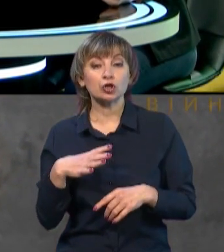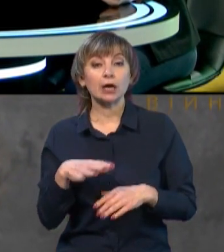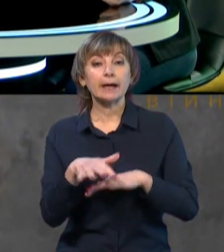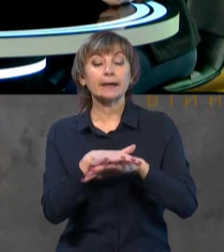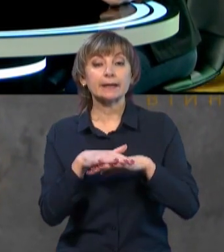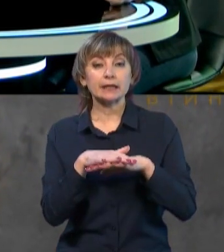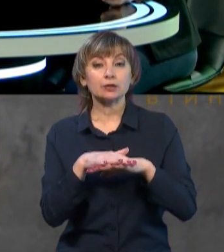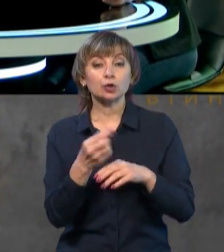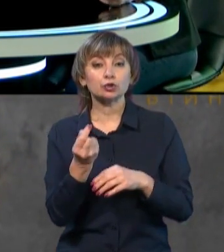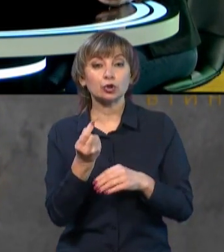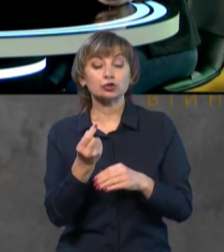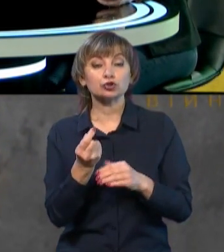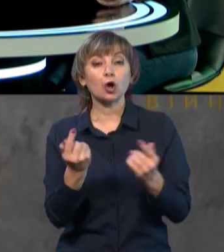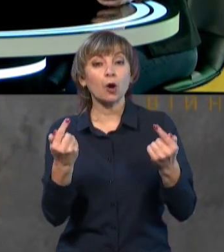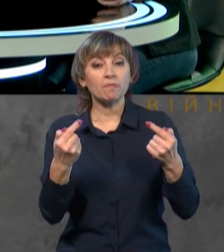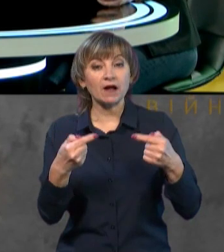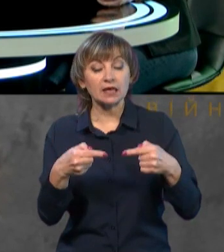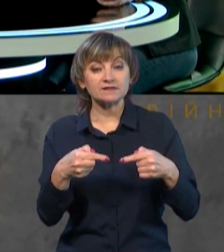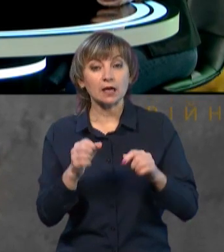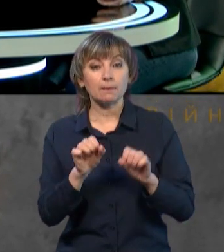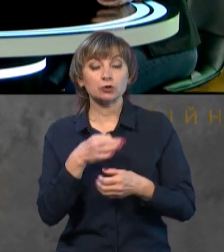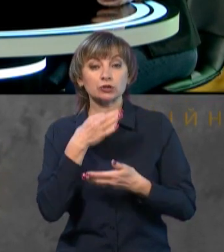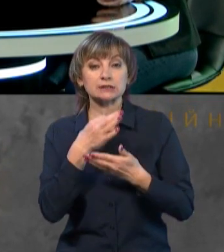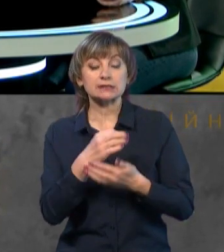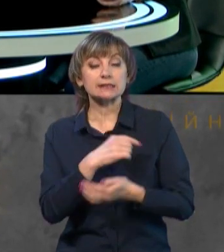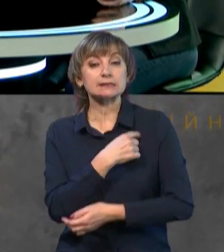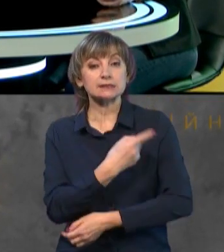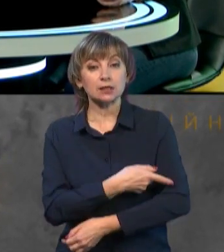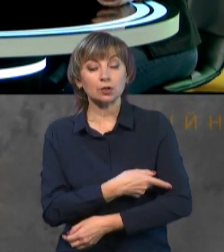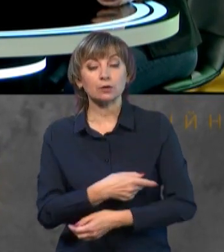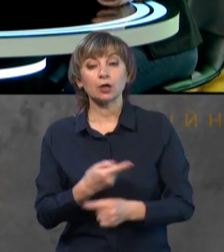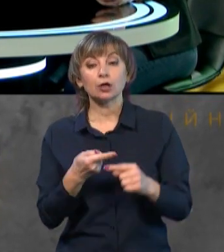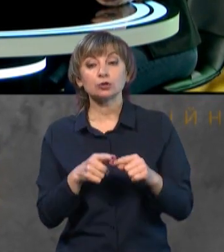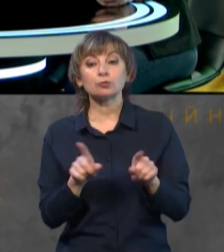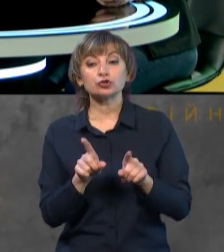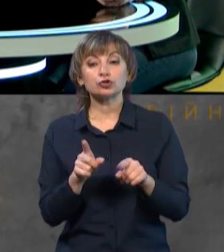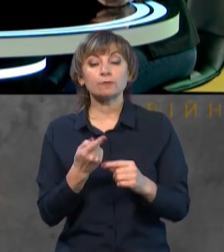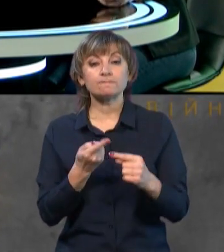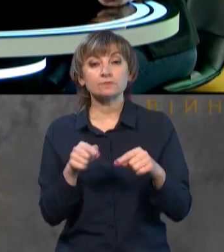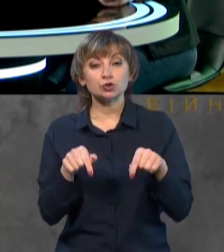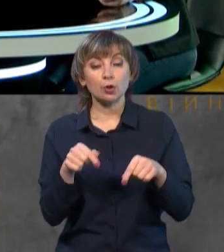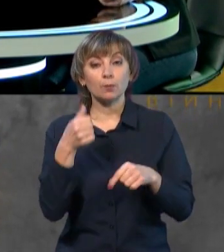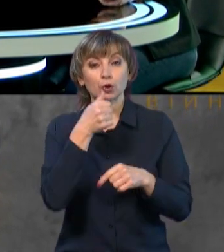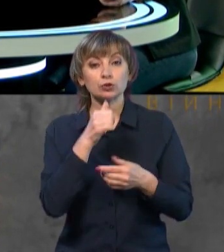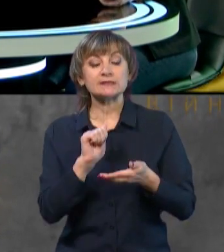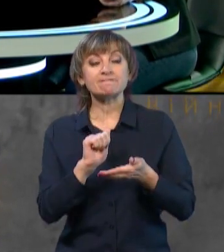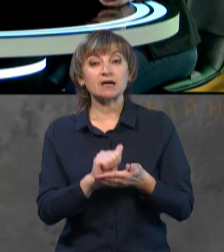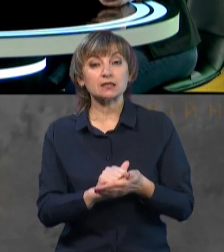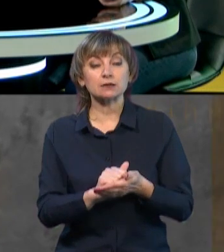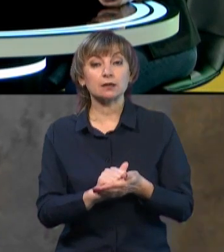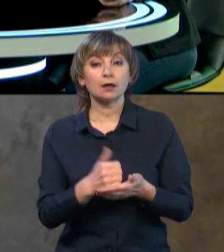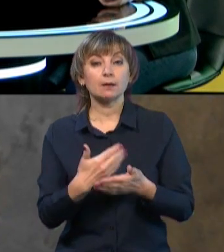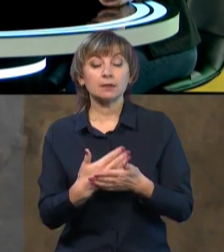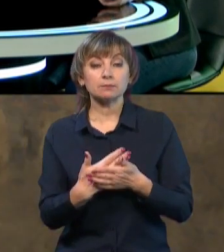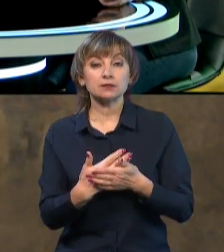ринок трошки обвалився, можна сказати, сильно, тому що в цьому році видано